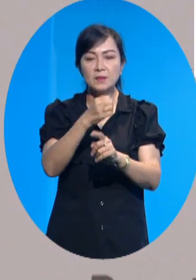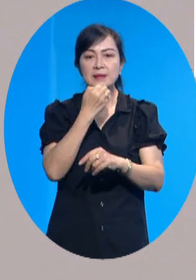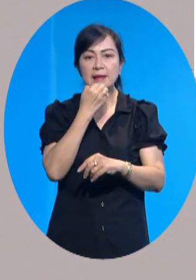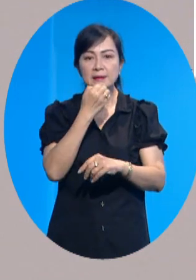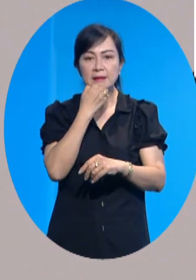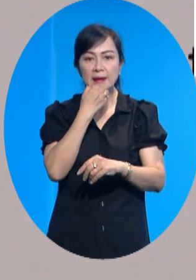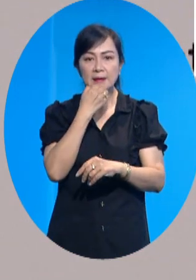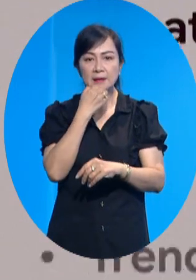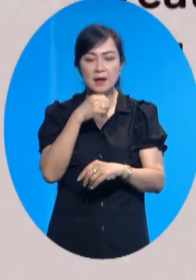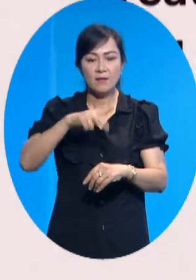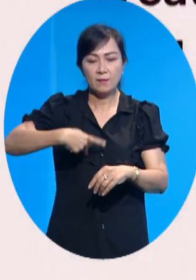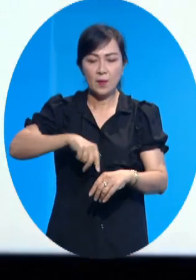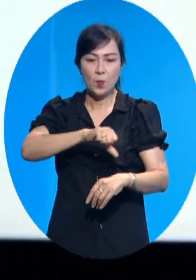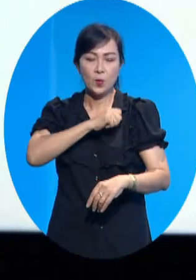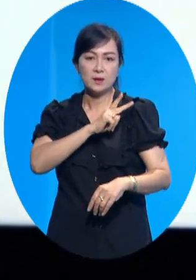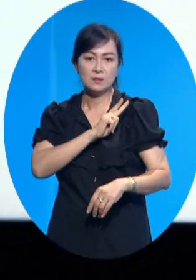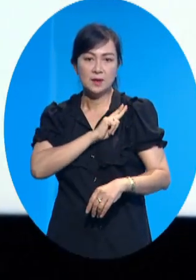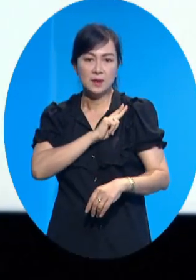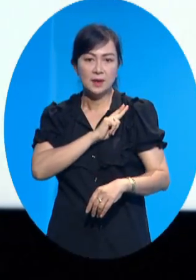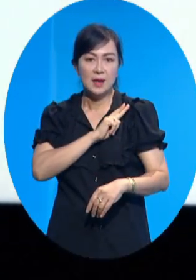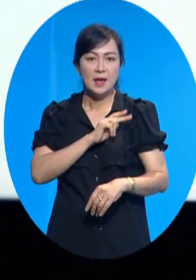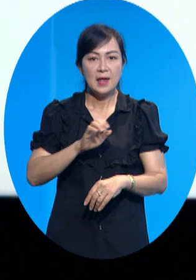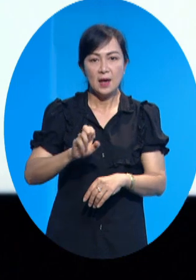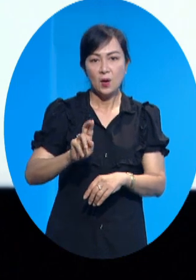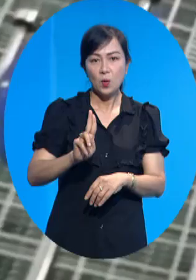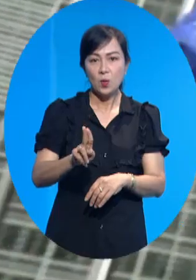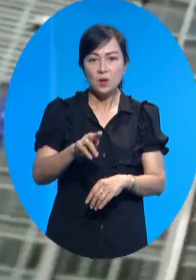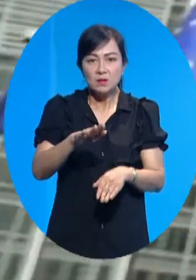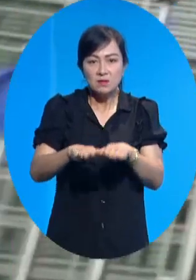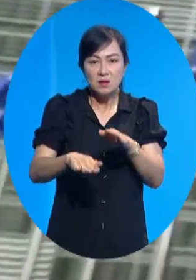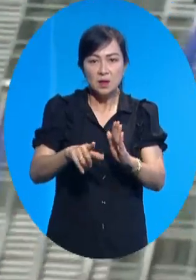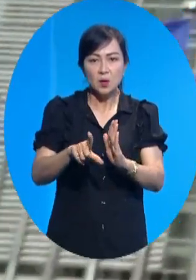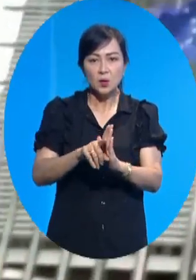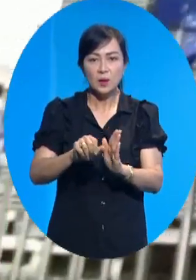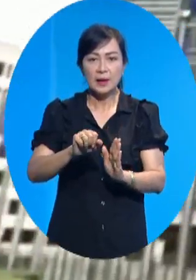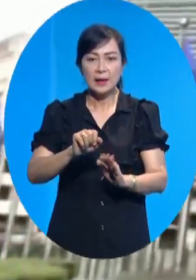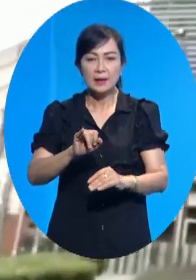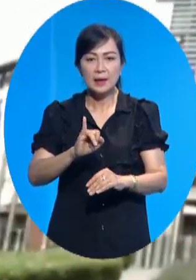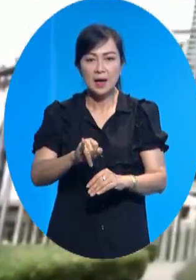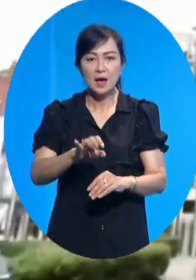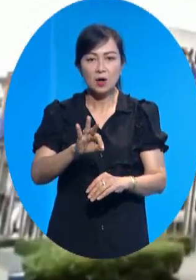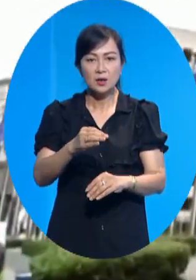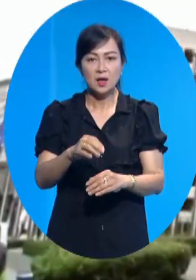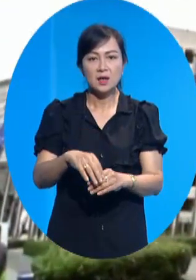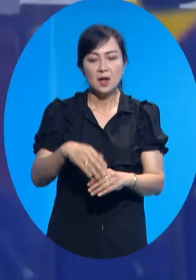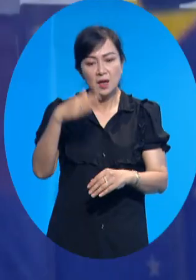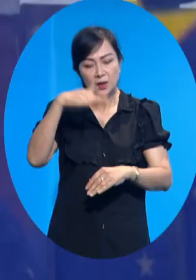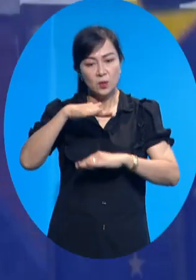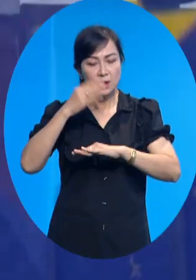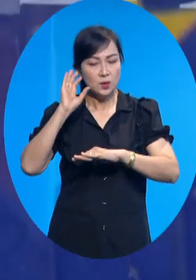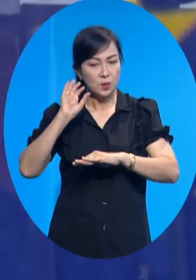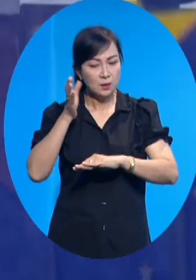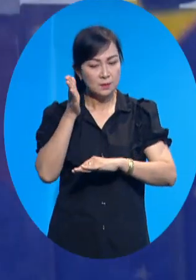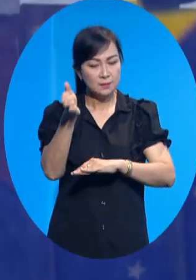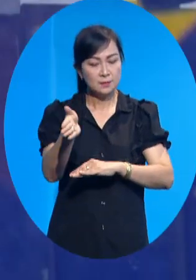thông tin sai lệch và vi phạm quyền riêng tư hiện Liên minh châu Âu EU gần nhất luôn Đưa ra luật ai có thể trở thành tiêu chuẩn toàn cầu trong